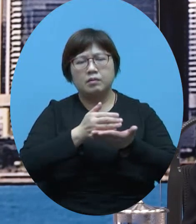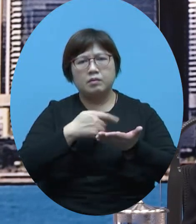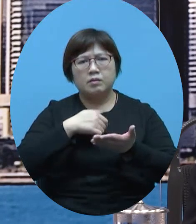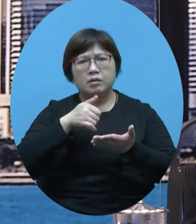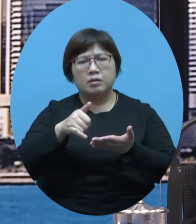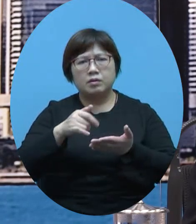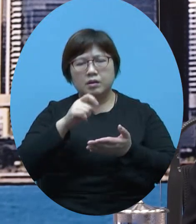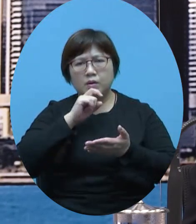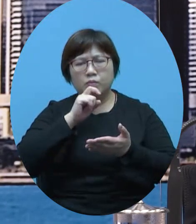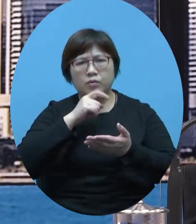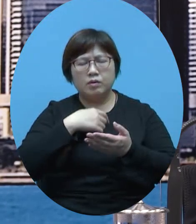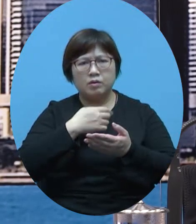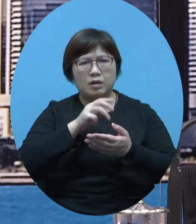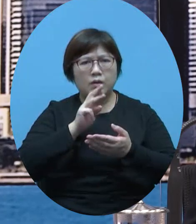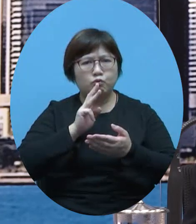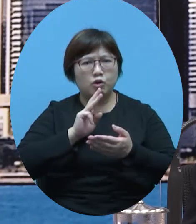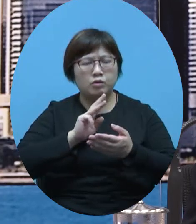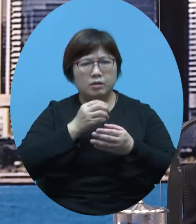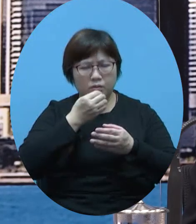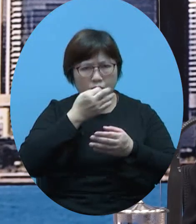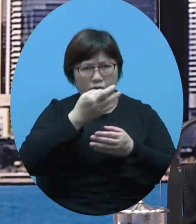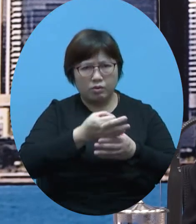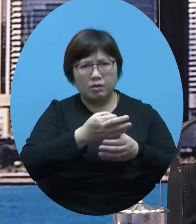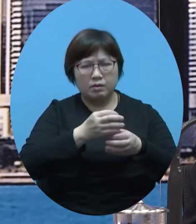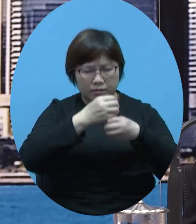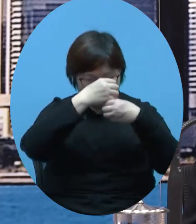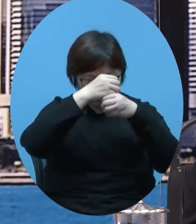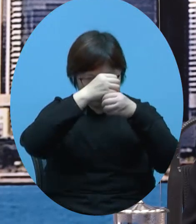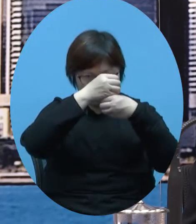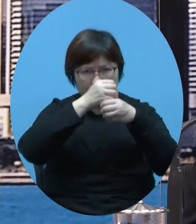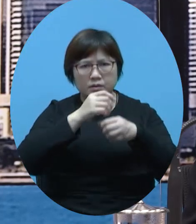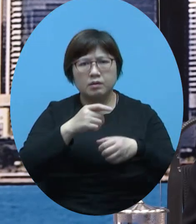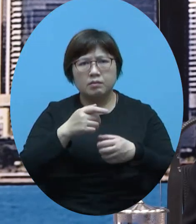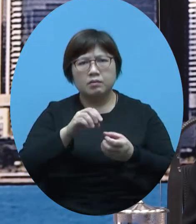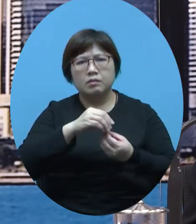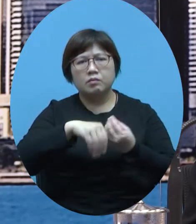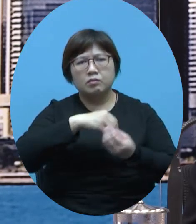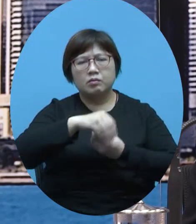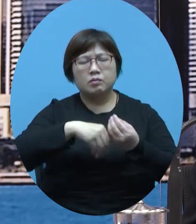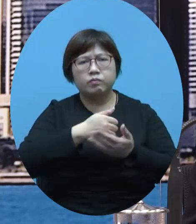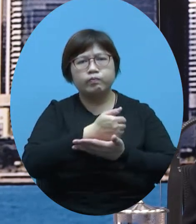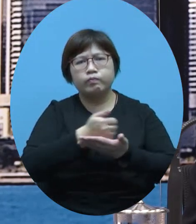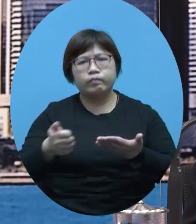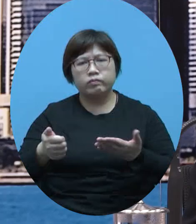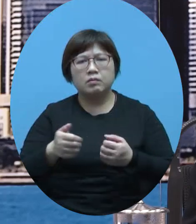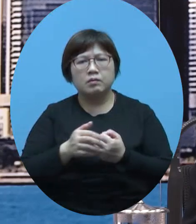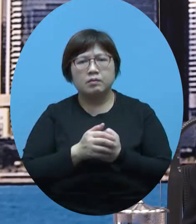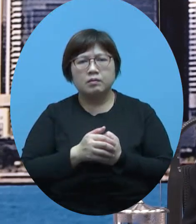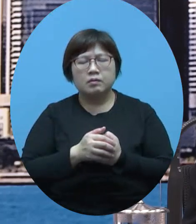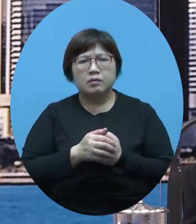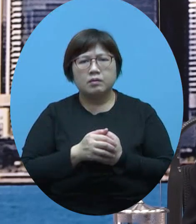留嗰個樣本嘅嚇，咁、一路咧就我哋個運作咧都係好暢順嘅嚇，咁、其實我哋都